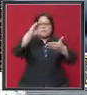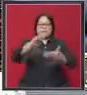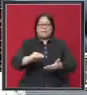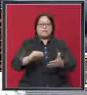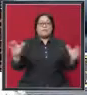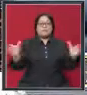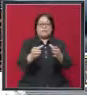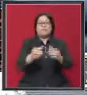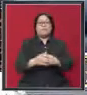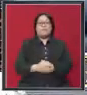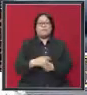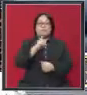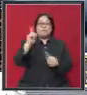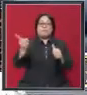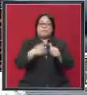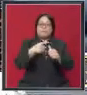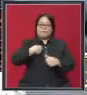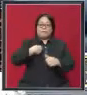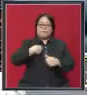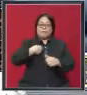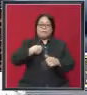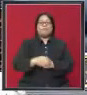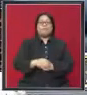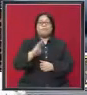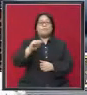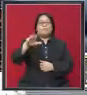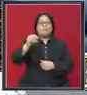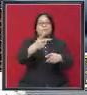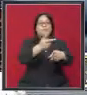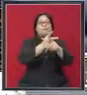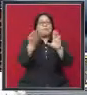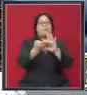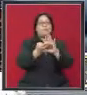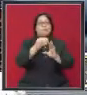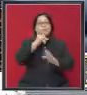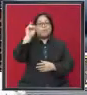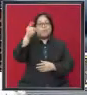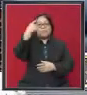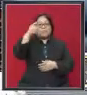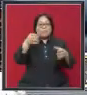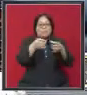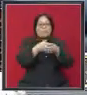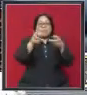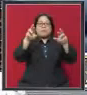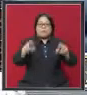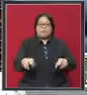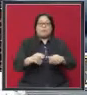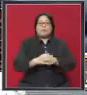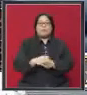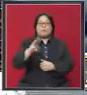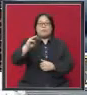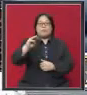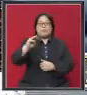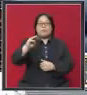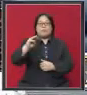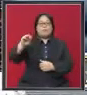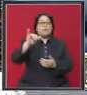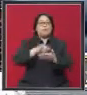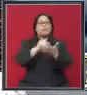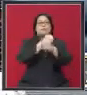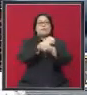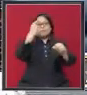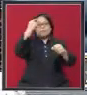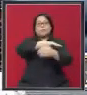pukal. Pertamanya, saya menegaskan bahawa moratorium pinjaman bank bukan hanya untuk sebilangan kecil rakyat. Moratorium ini